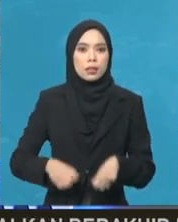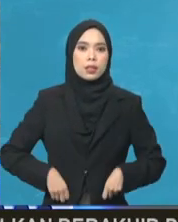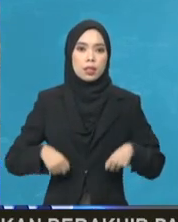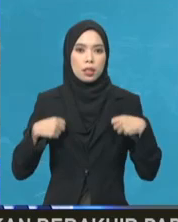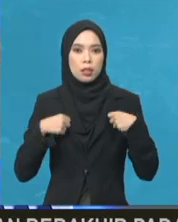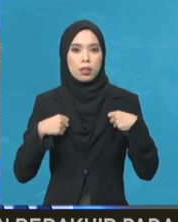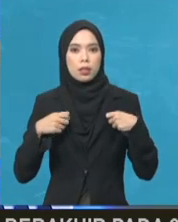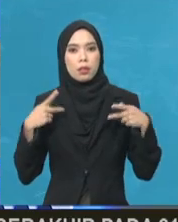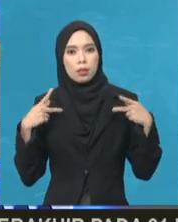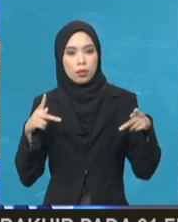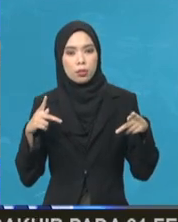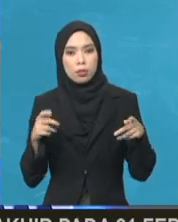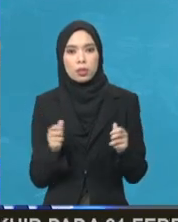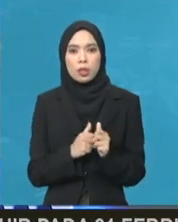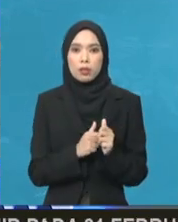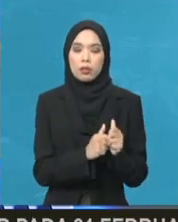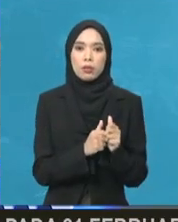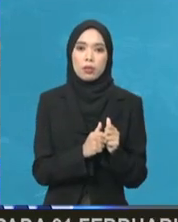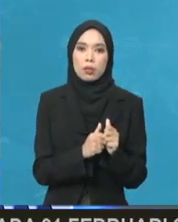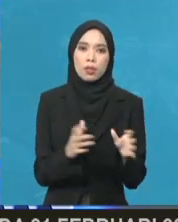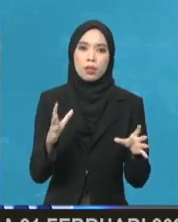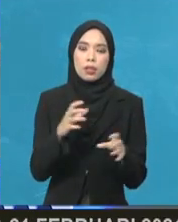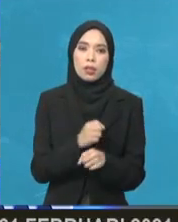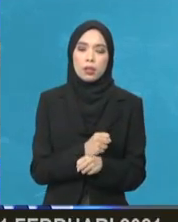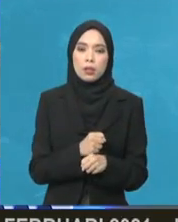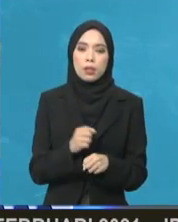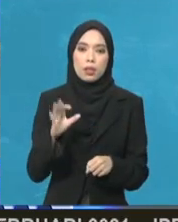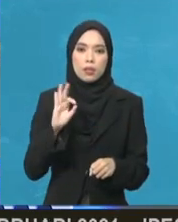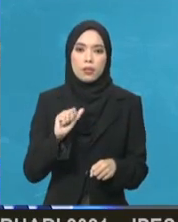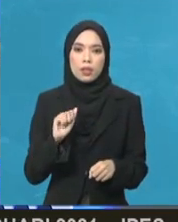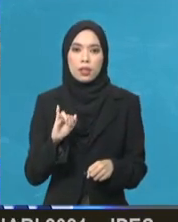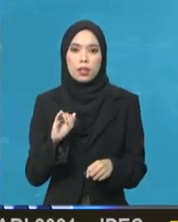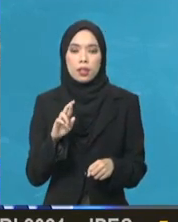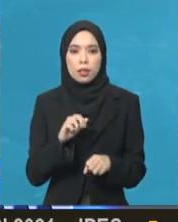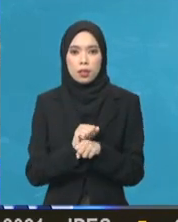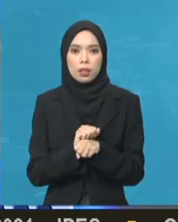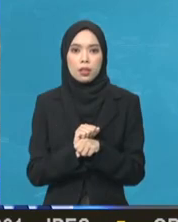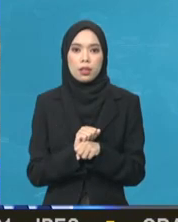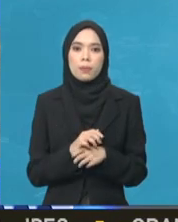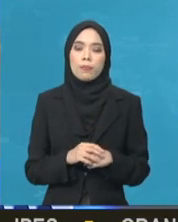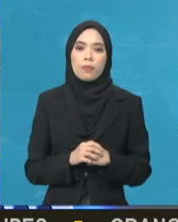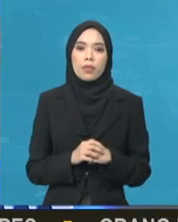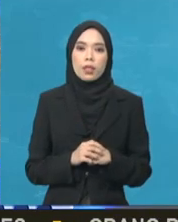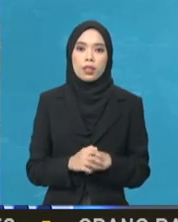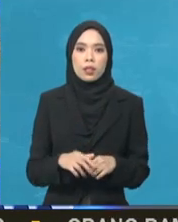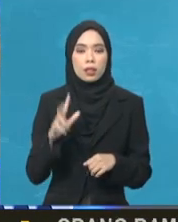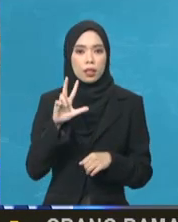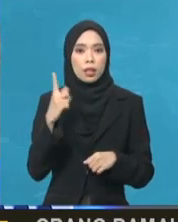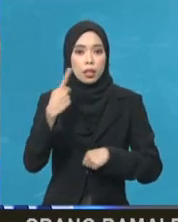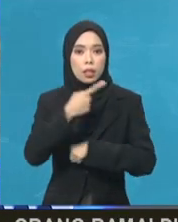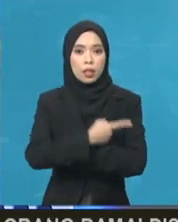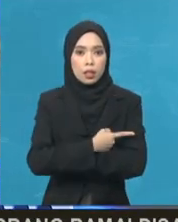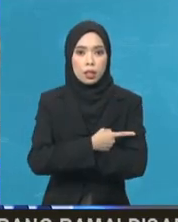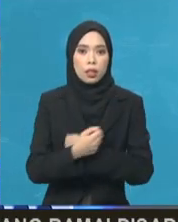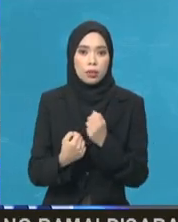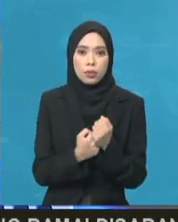menyertai rekrutmen V yang menawarkan lebih benam ratus peluang pekerjaan acara selama tiga hari itu anjuran